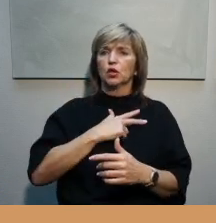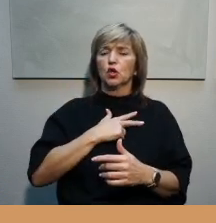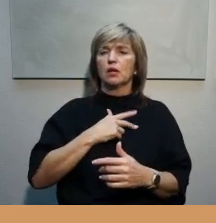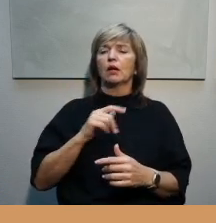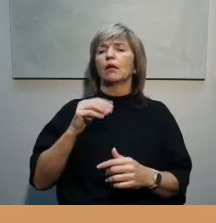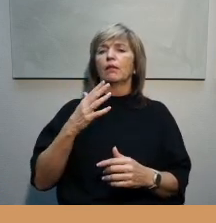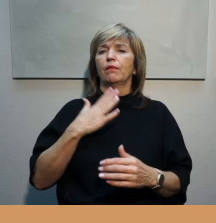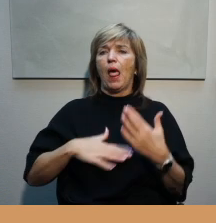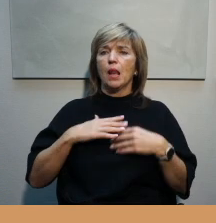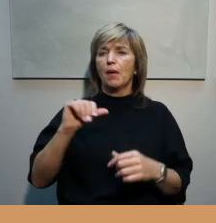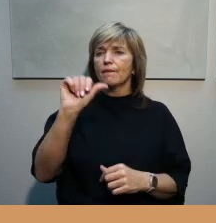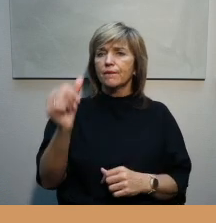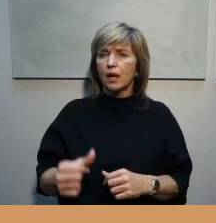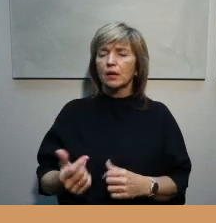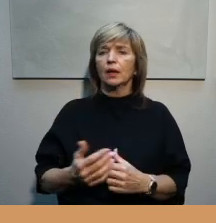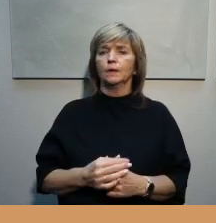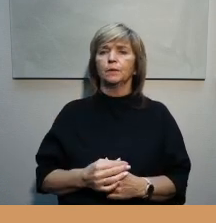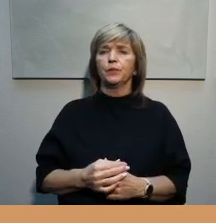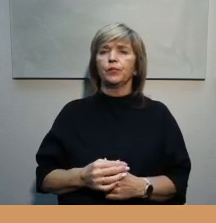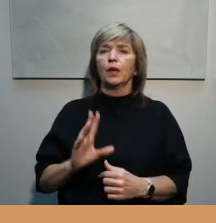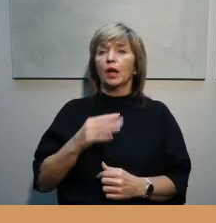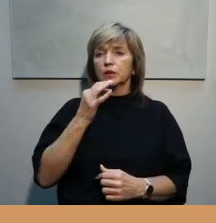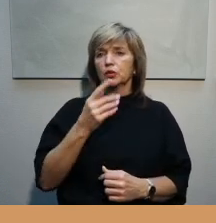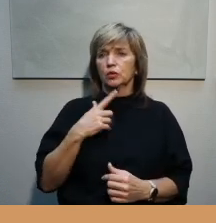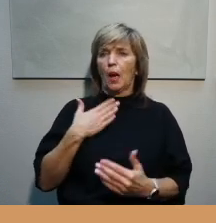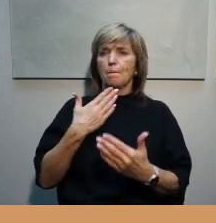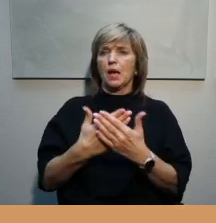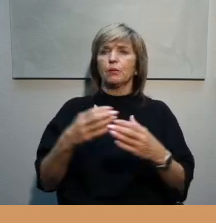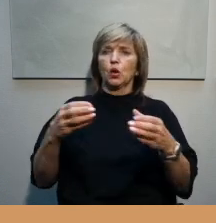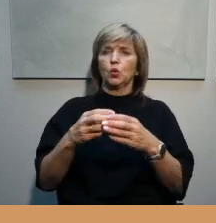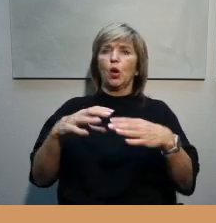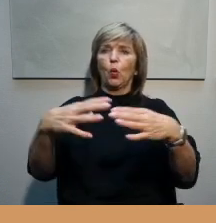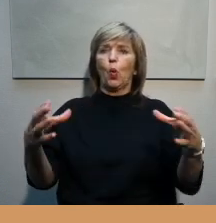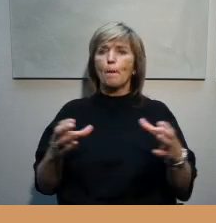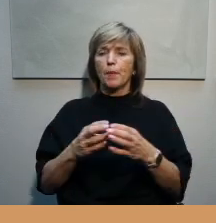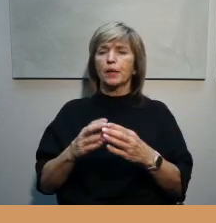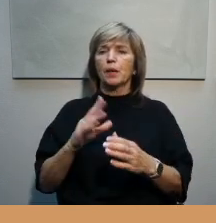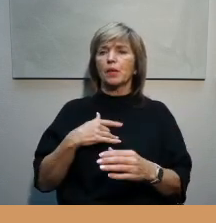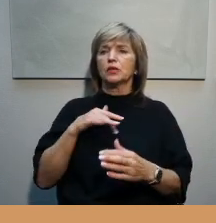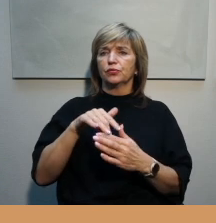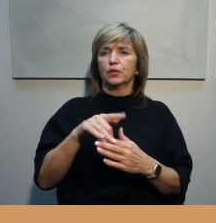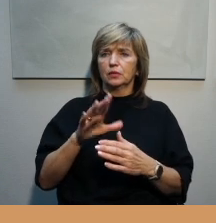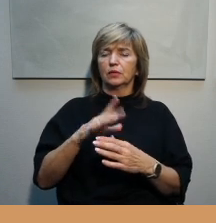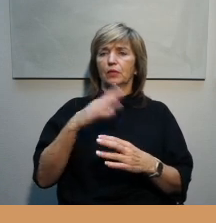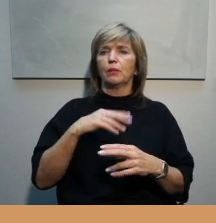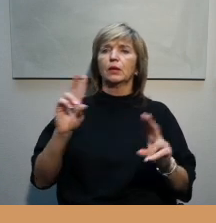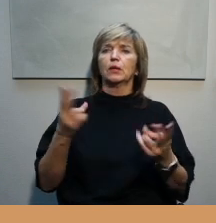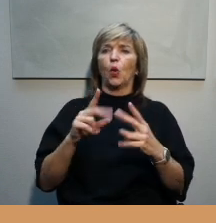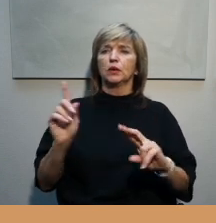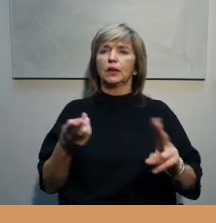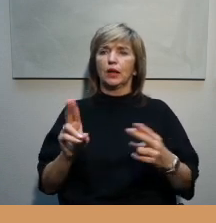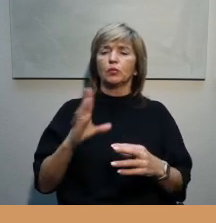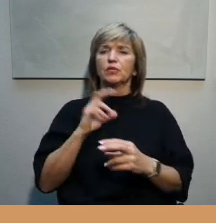vēlamā veidā. Un, kā es teikšu, tāda piederība grupai, kopienai, Mēs varam iet tautsdejas dejot, mēs